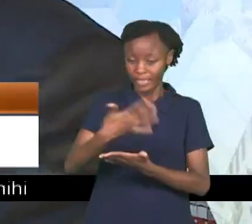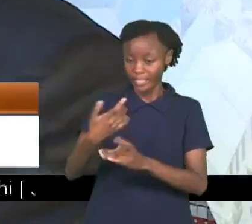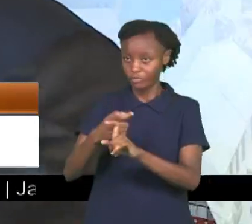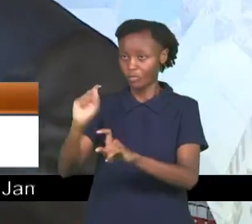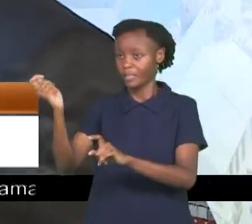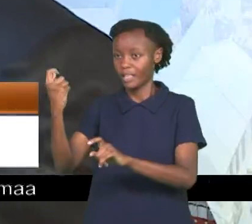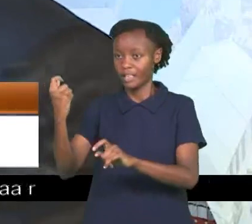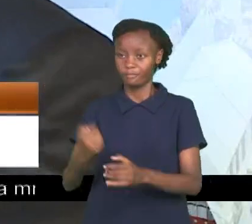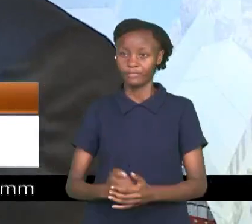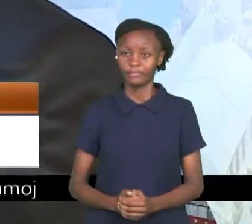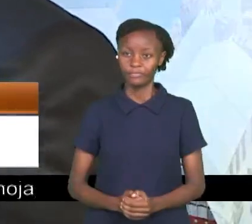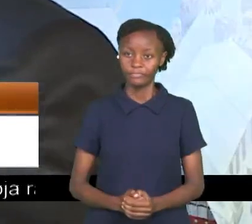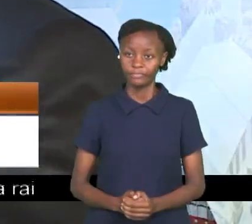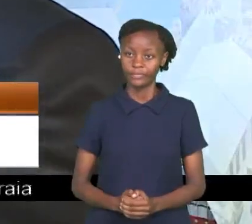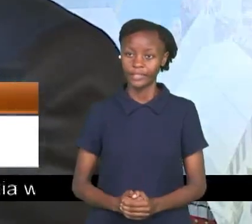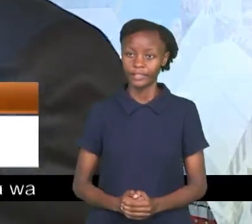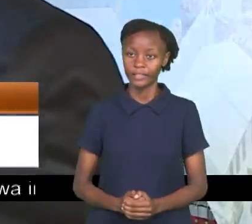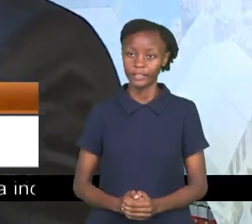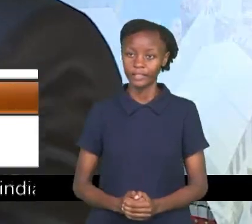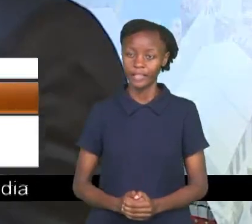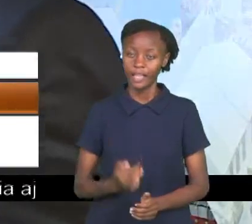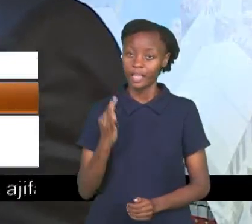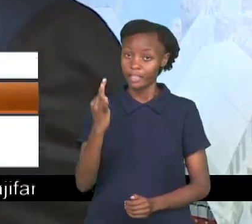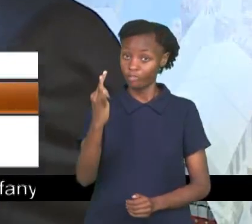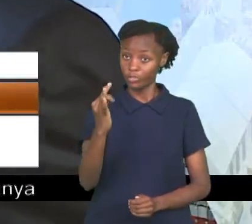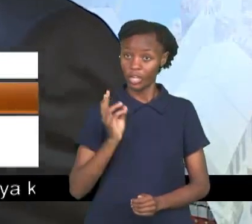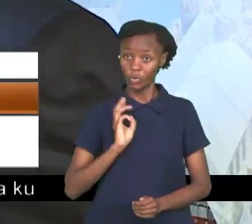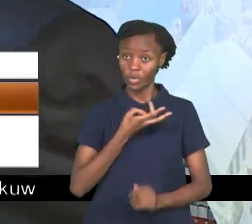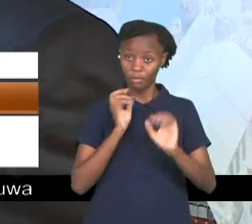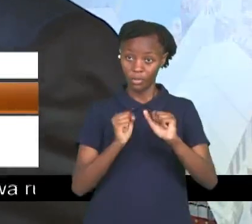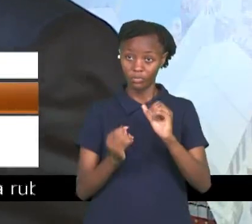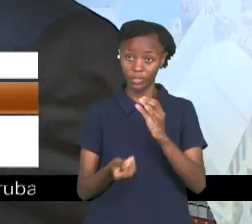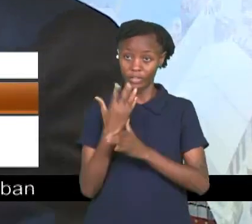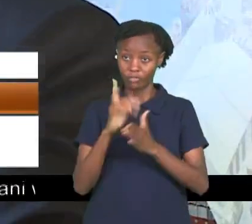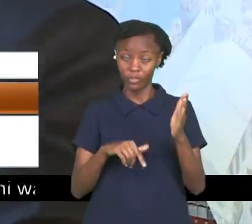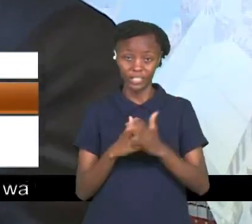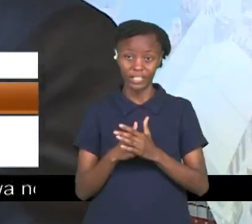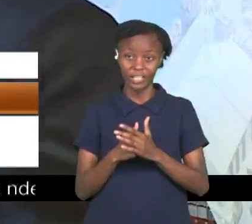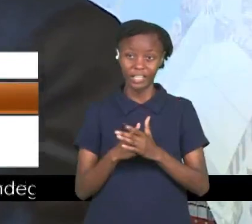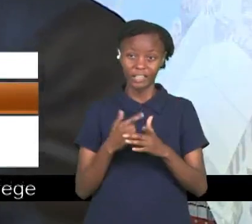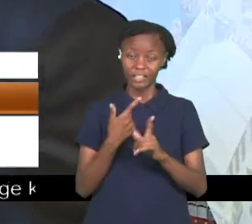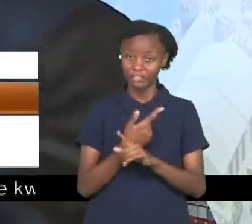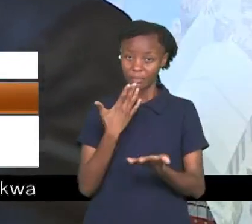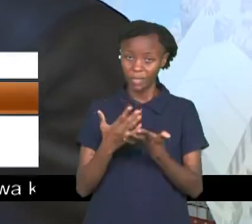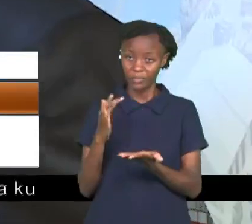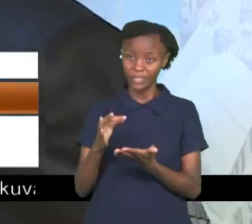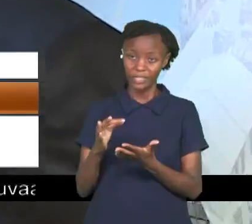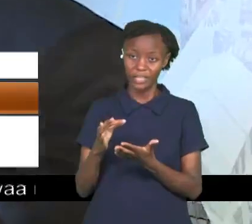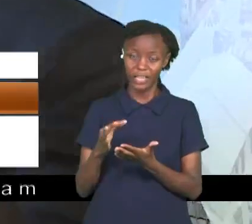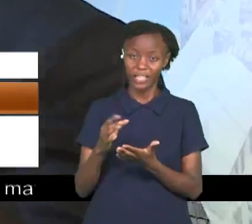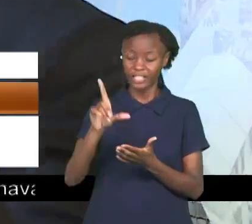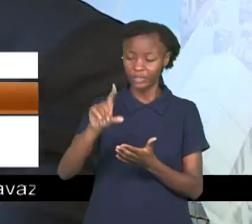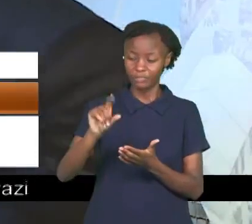In the future, as I said, we're building a gypsum factory. We will be able to produce gypsum boards and gypsum